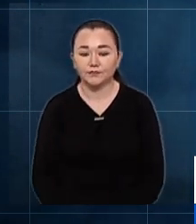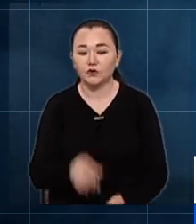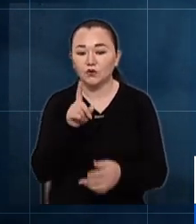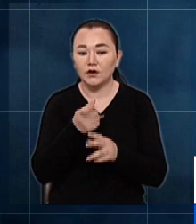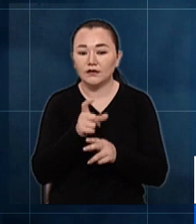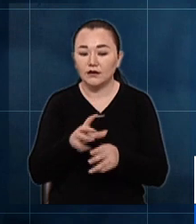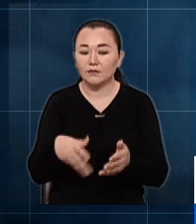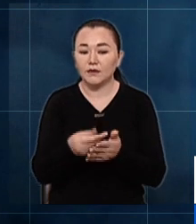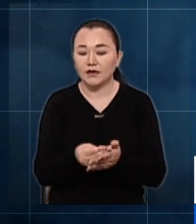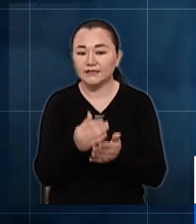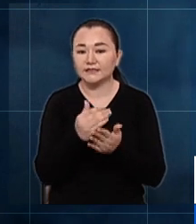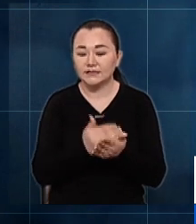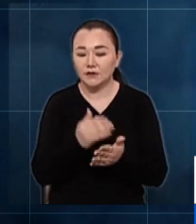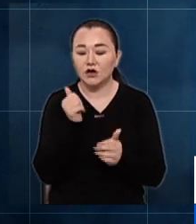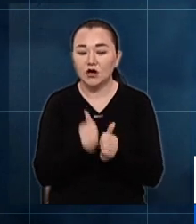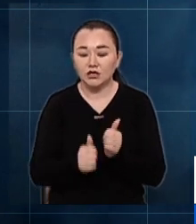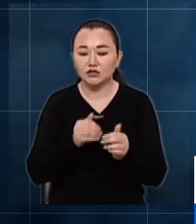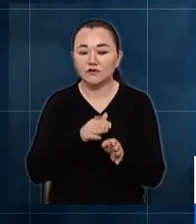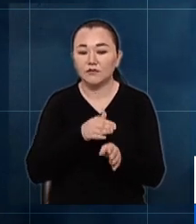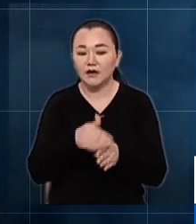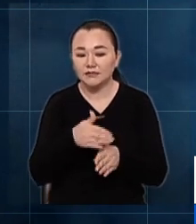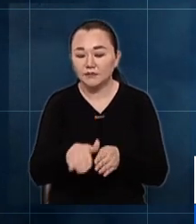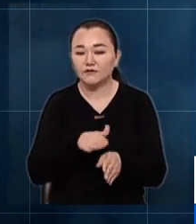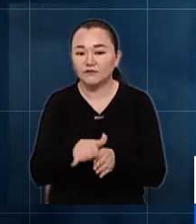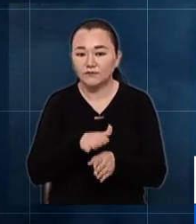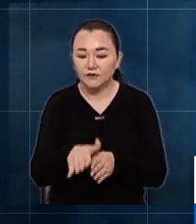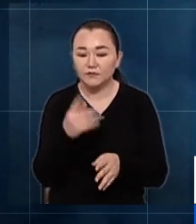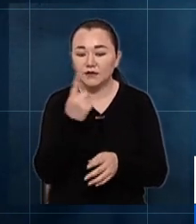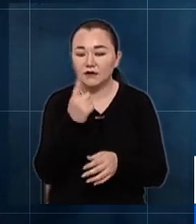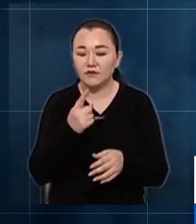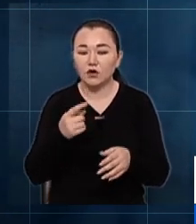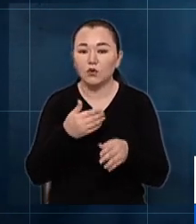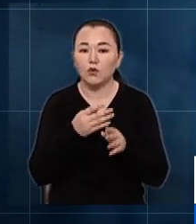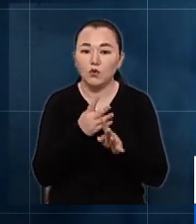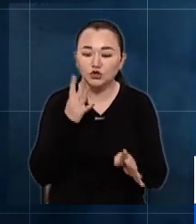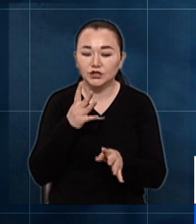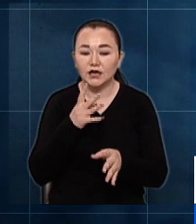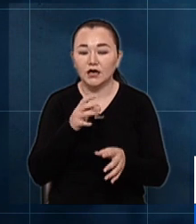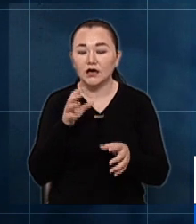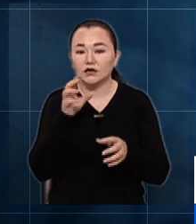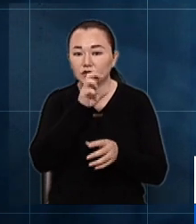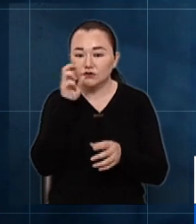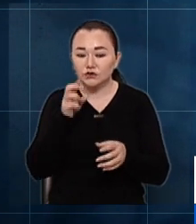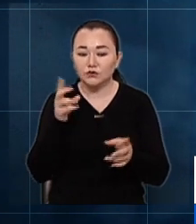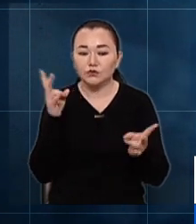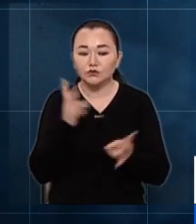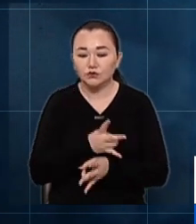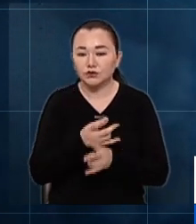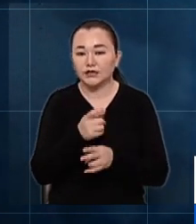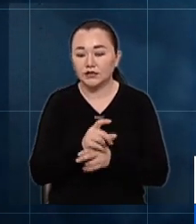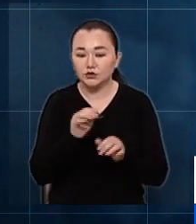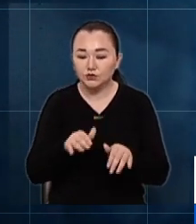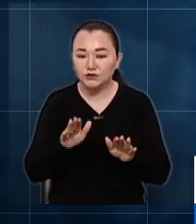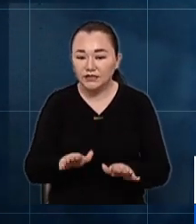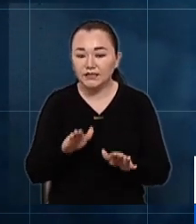бұл төлем жүйесі кезең-кезеңмен жүзеге асырылады. Яғни бірінші кезеңде мемлекеттік әлеуметтік көмекке неғұрлым мұқтаж